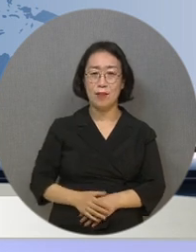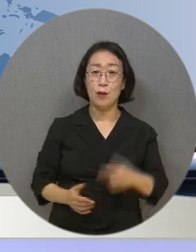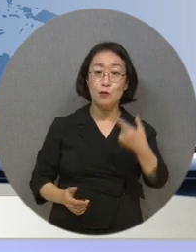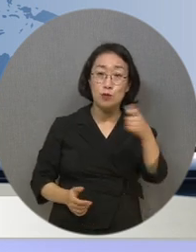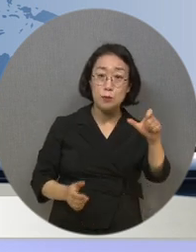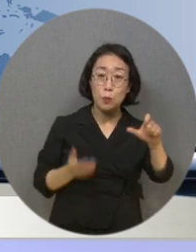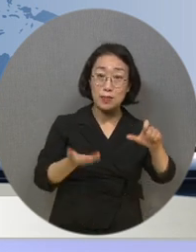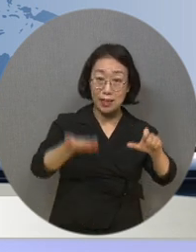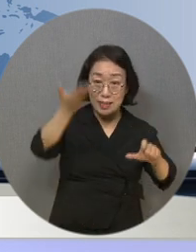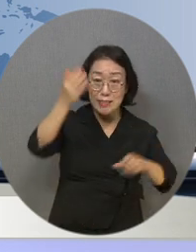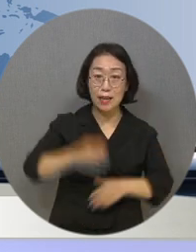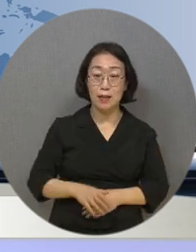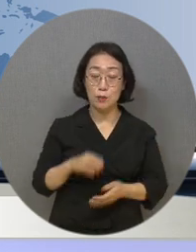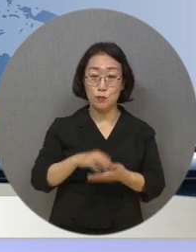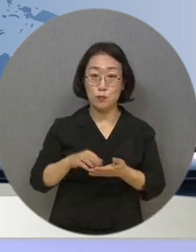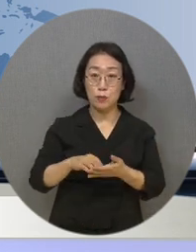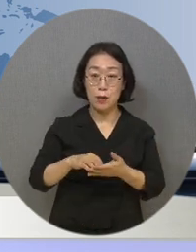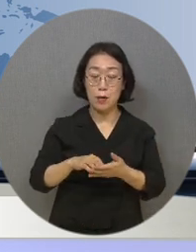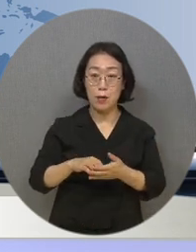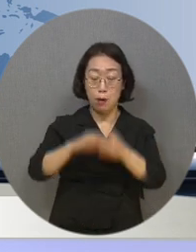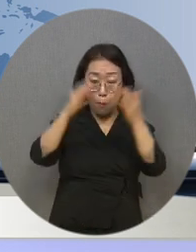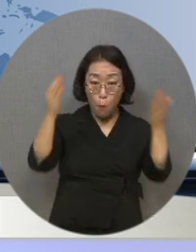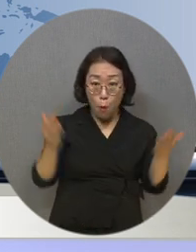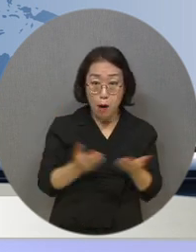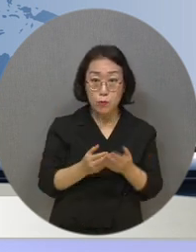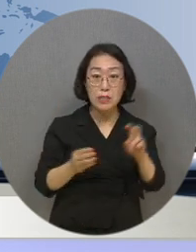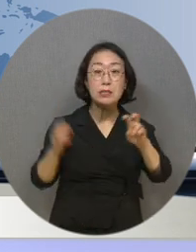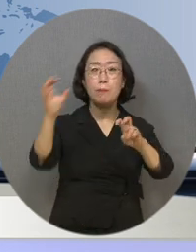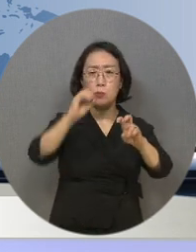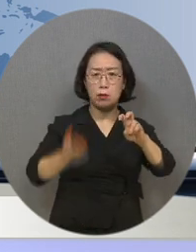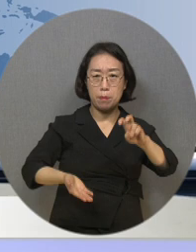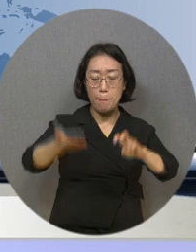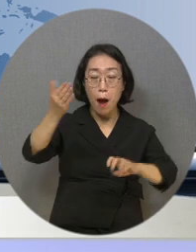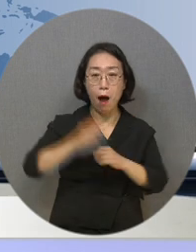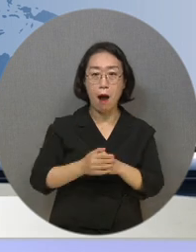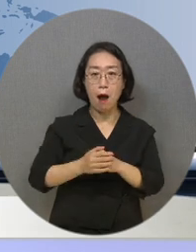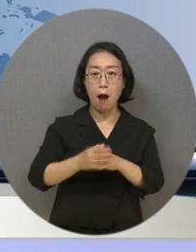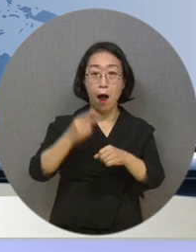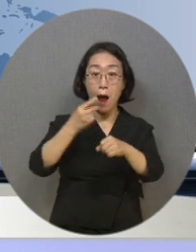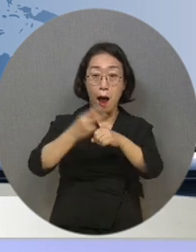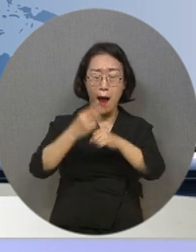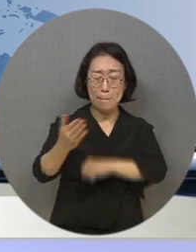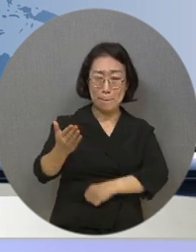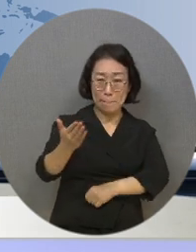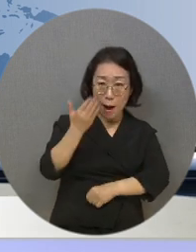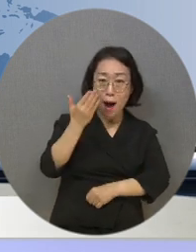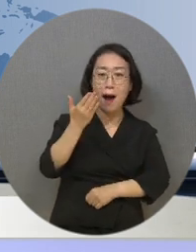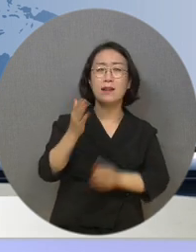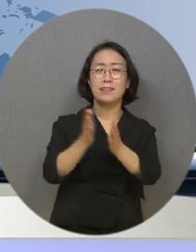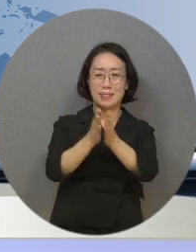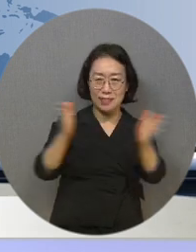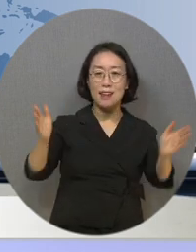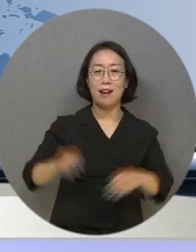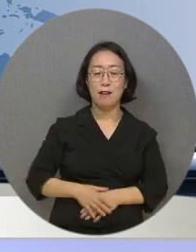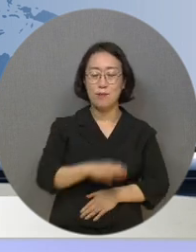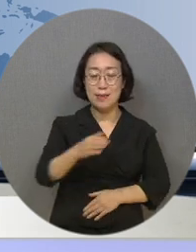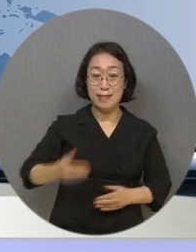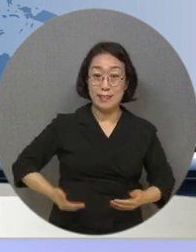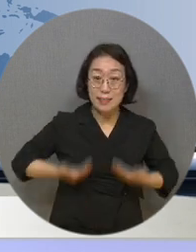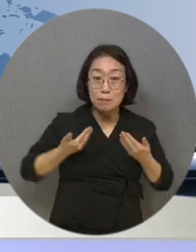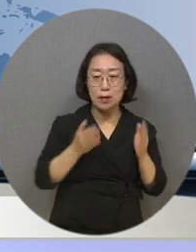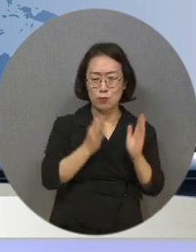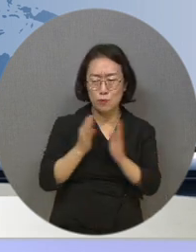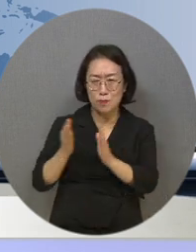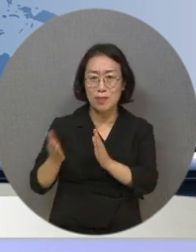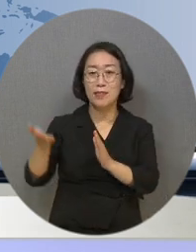65세 이상의 노인이 전체 인구의 20%를 차지하는 초고령 사회 진입을 2년 앞둔 지금, 급하게 대비책을